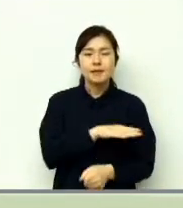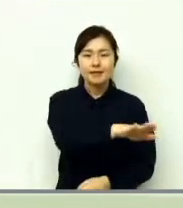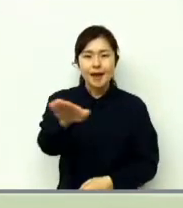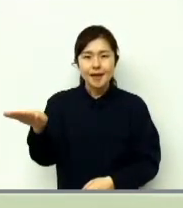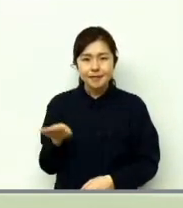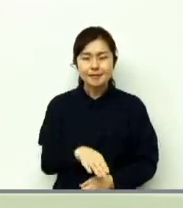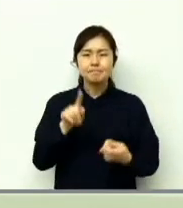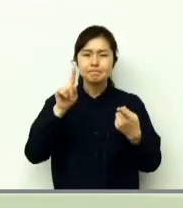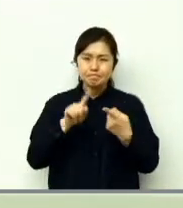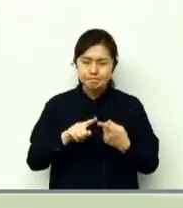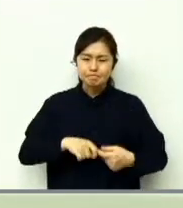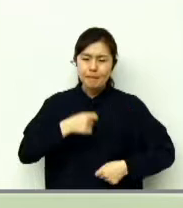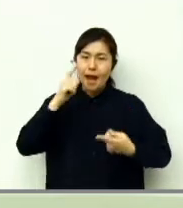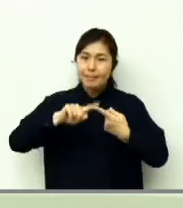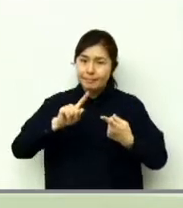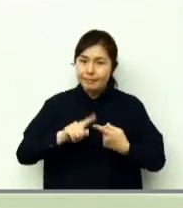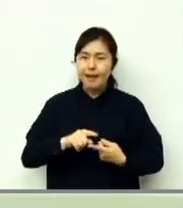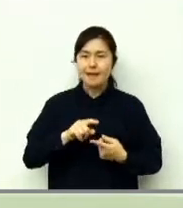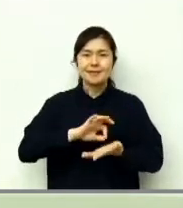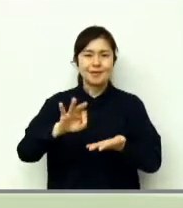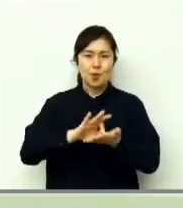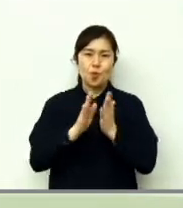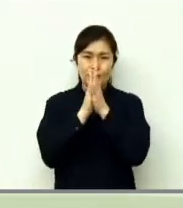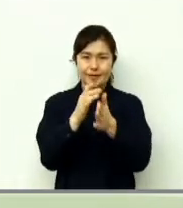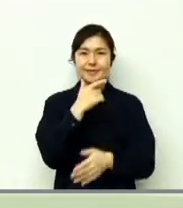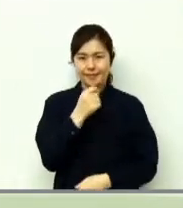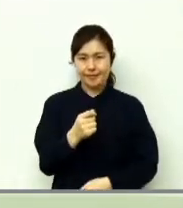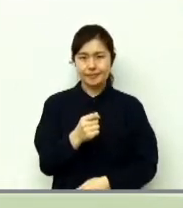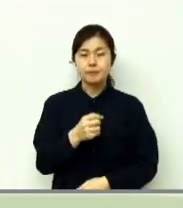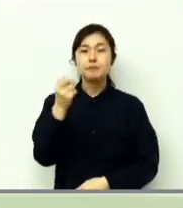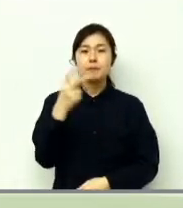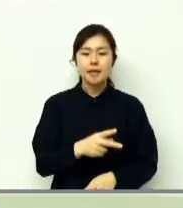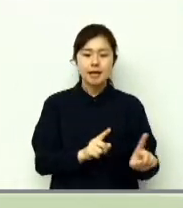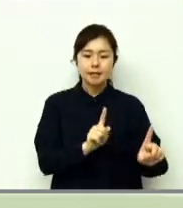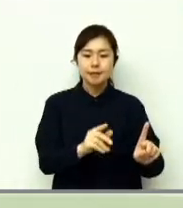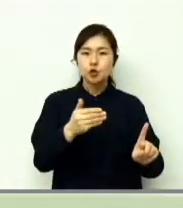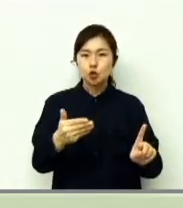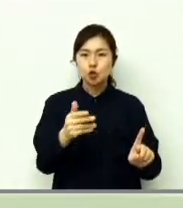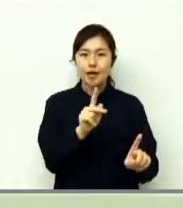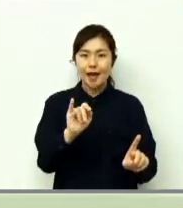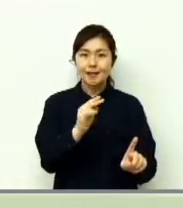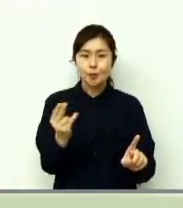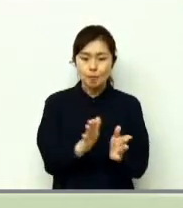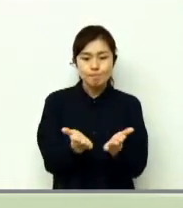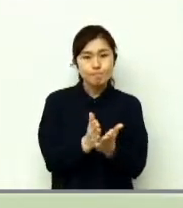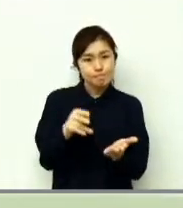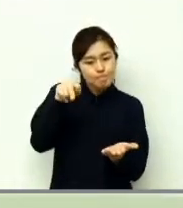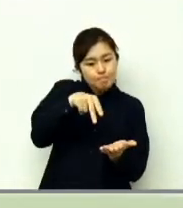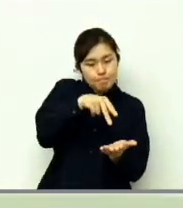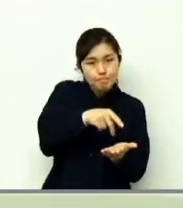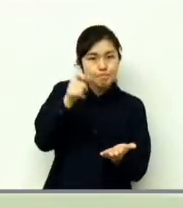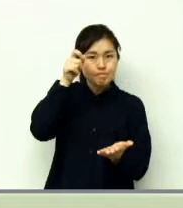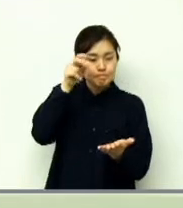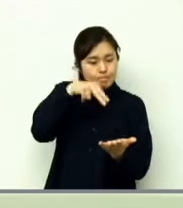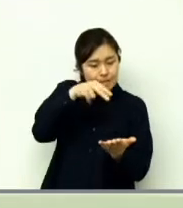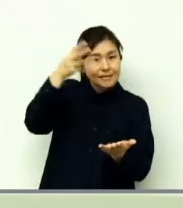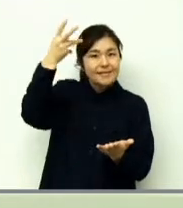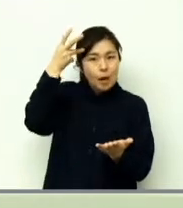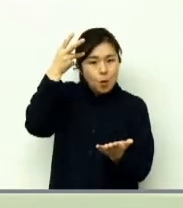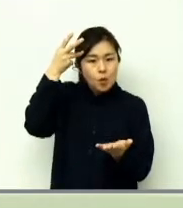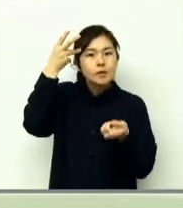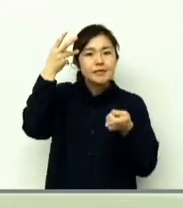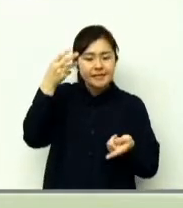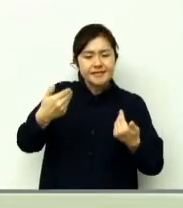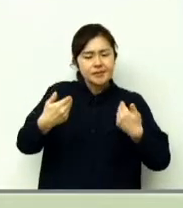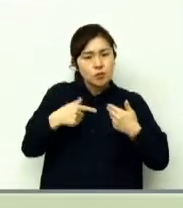らも、119救急ガイドおよびさいたま市救急受診ガイドを積極的に活用いただきまして、必要な